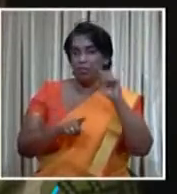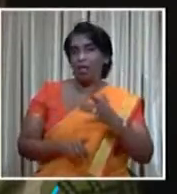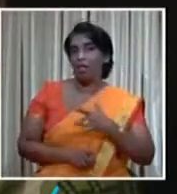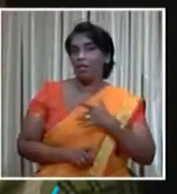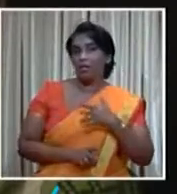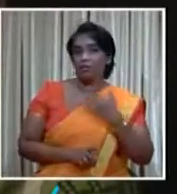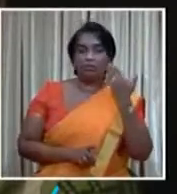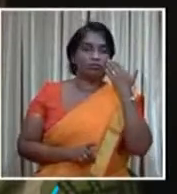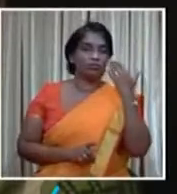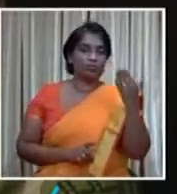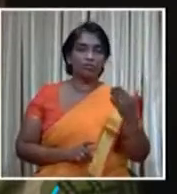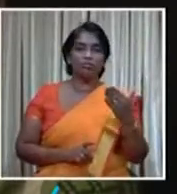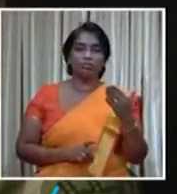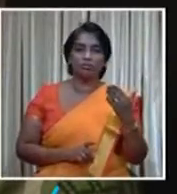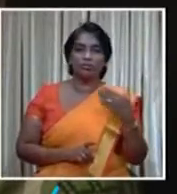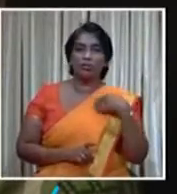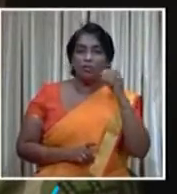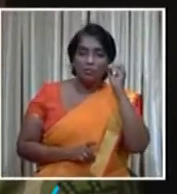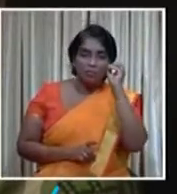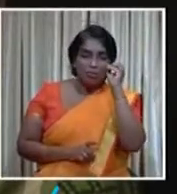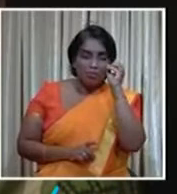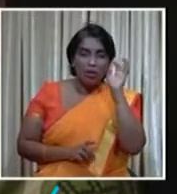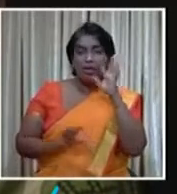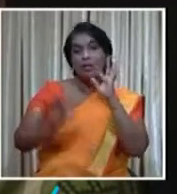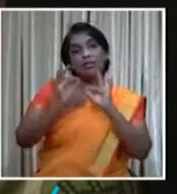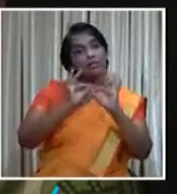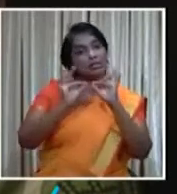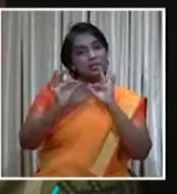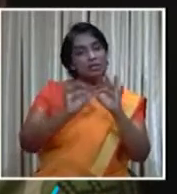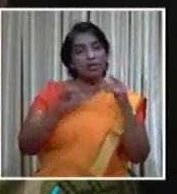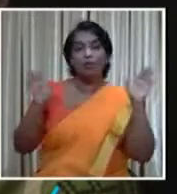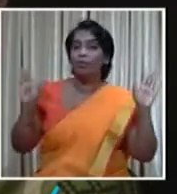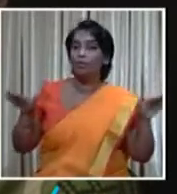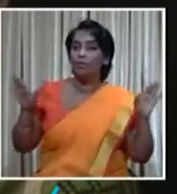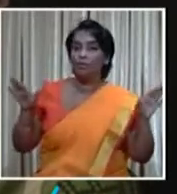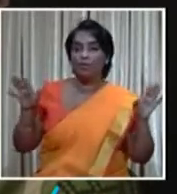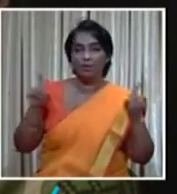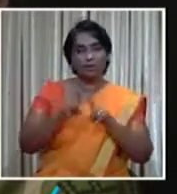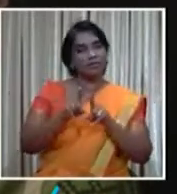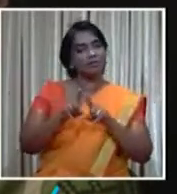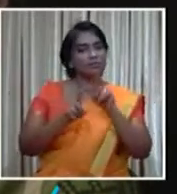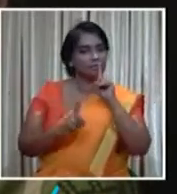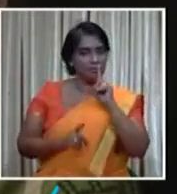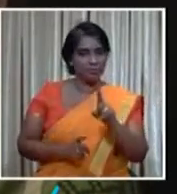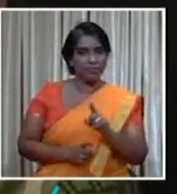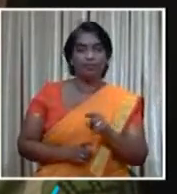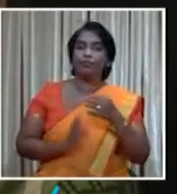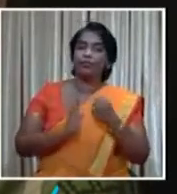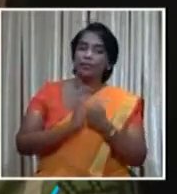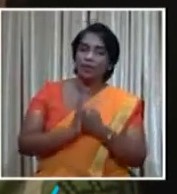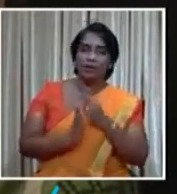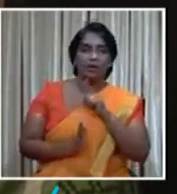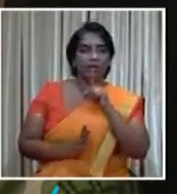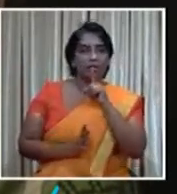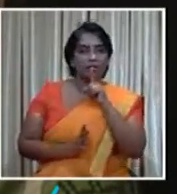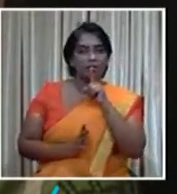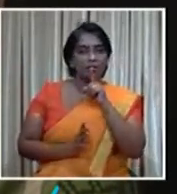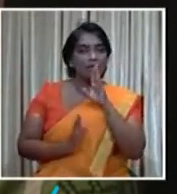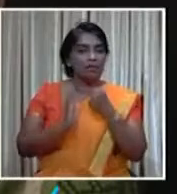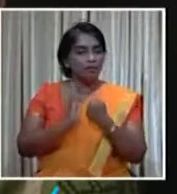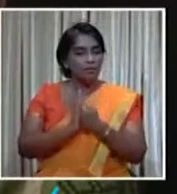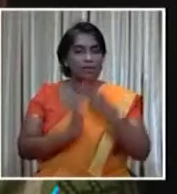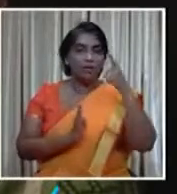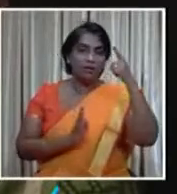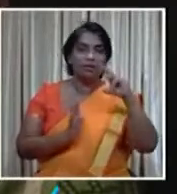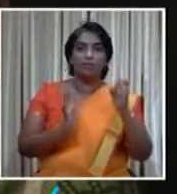දැනි හිමිදිරි උදෑසන ගී ගයන කුරුල්ලන් වැනිය යන්නයි. ගරු කතානායක ගරු